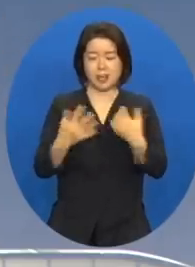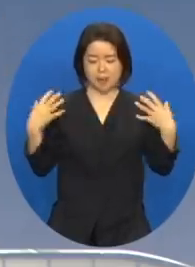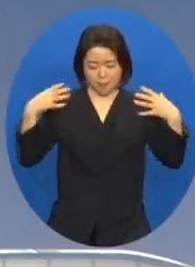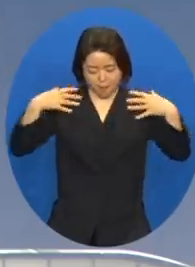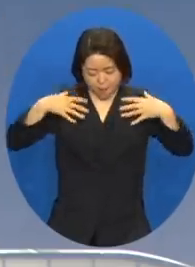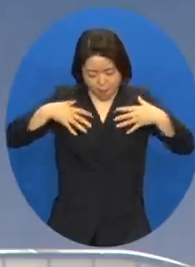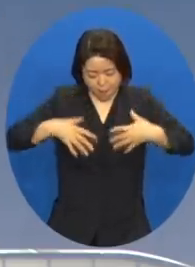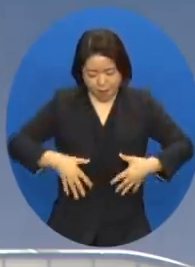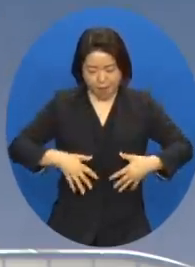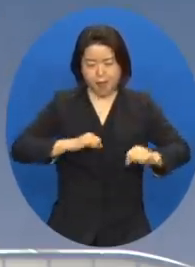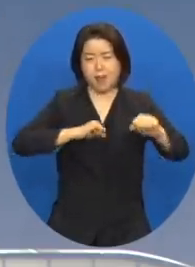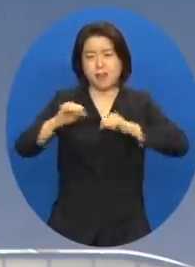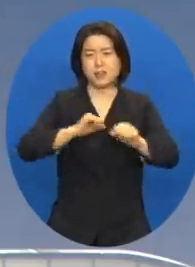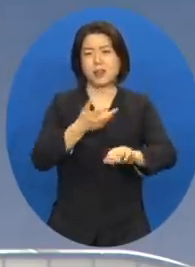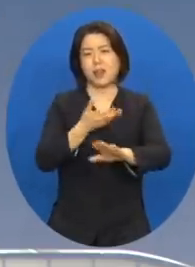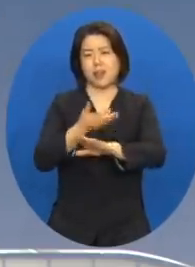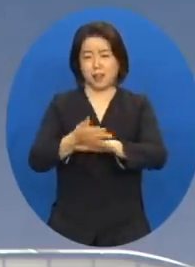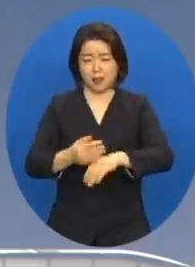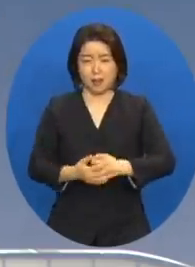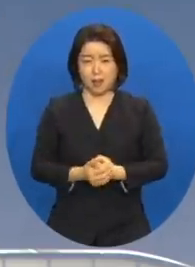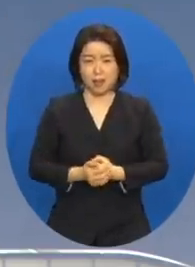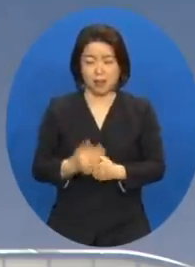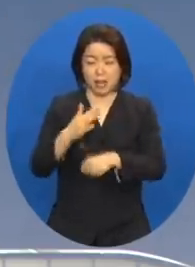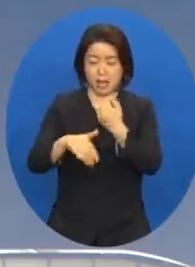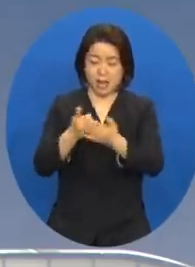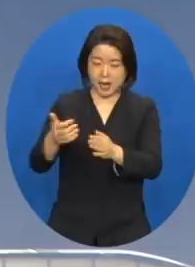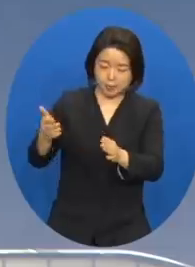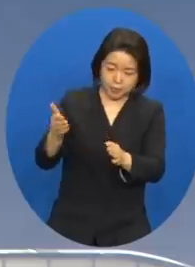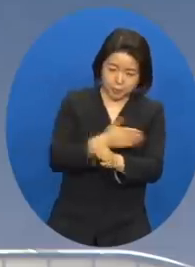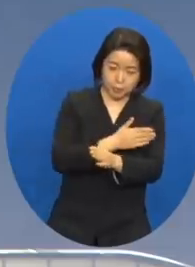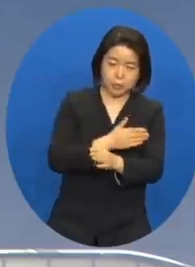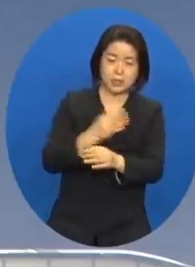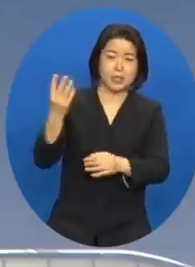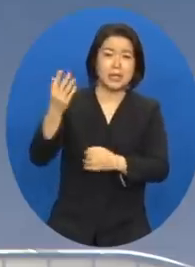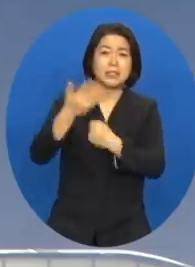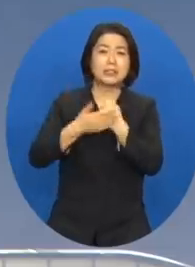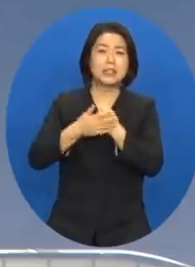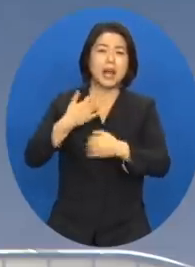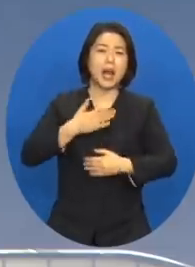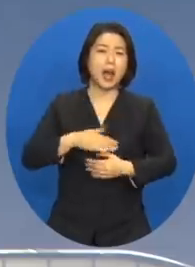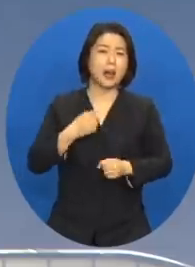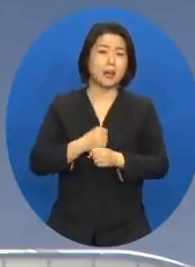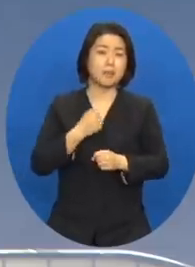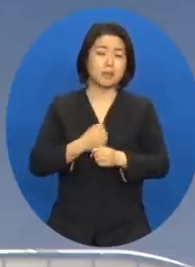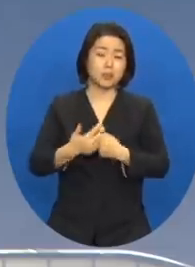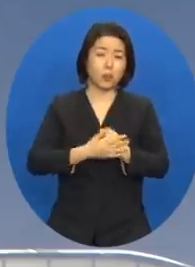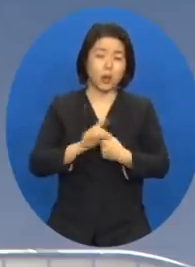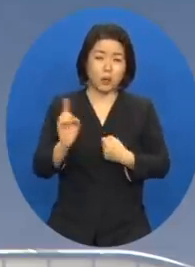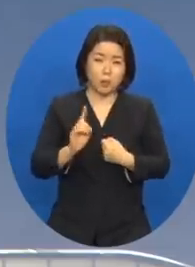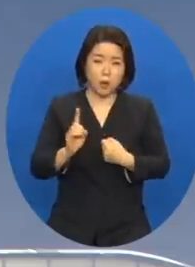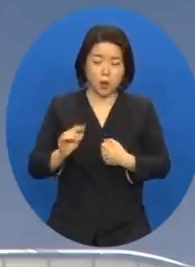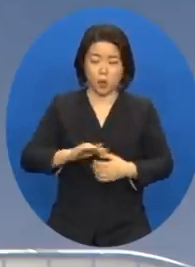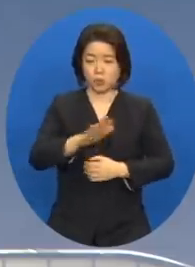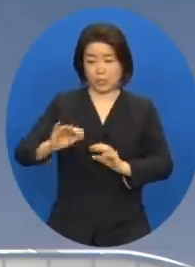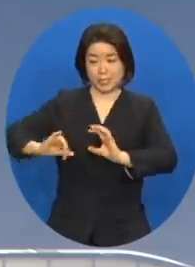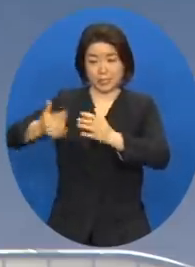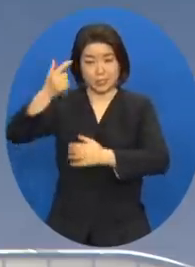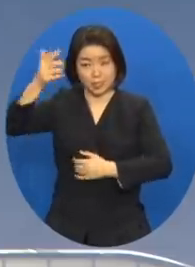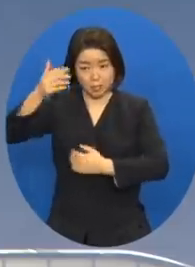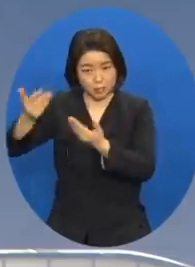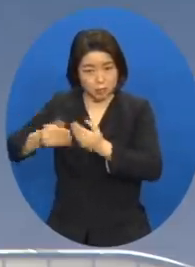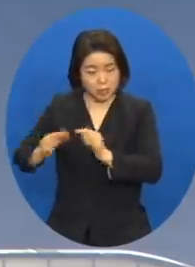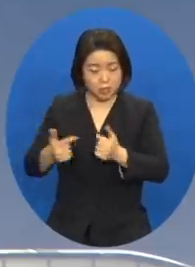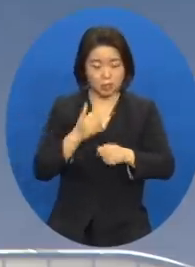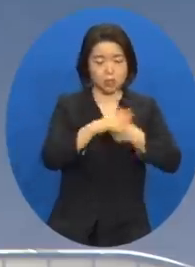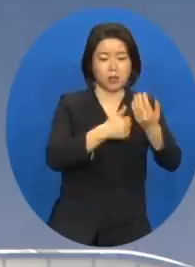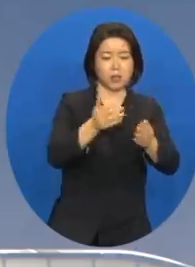이루시는 겁니다. 하나님으로부터 오신 은혜를 알게 하려 하십니다. 우리가 세상의 영을 받지 않고 하나님께로 온